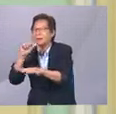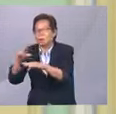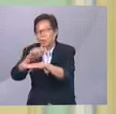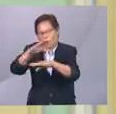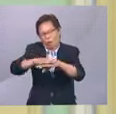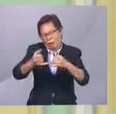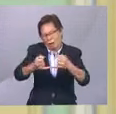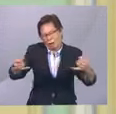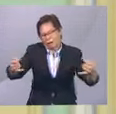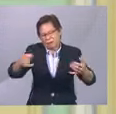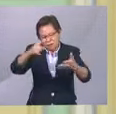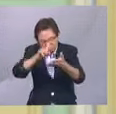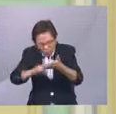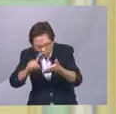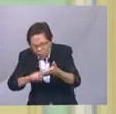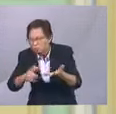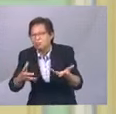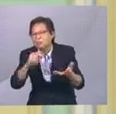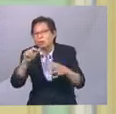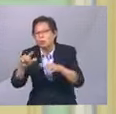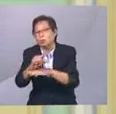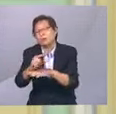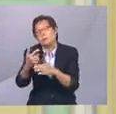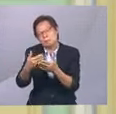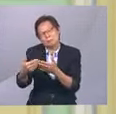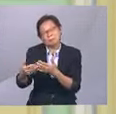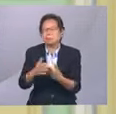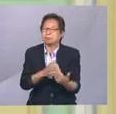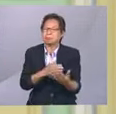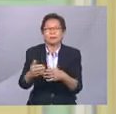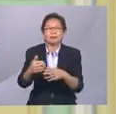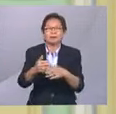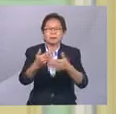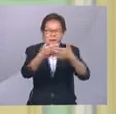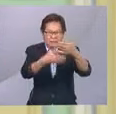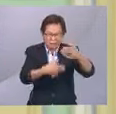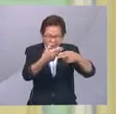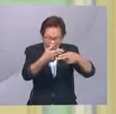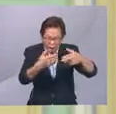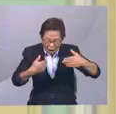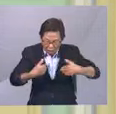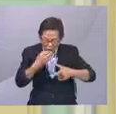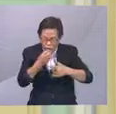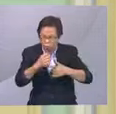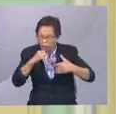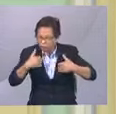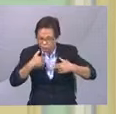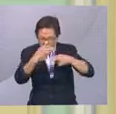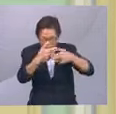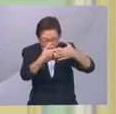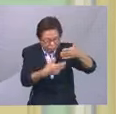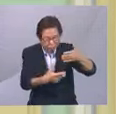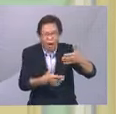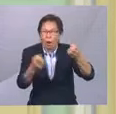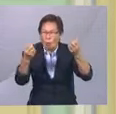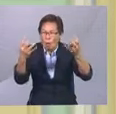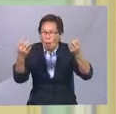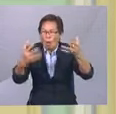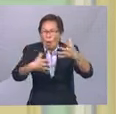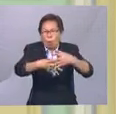menggunakan online untuk c nama berkeadilan Senar atau tidak ada sebagainya ramma yang keluar sendiri